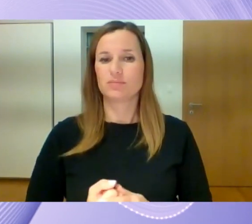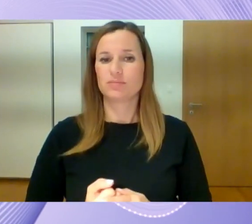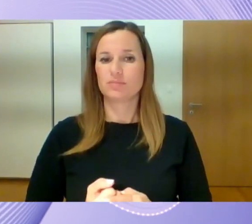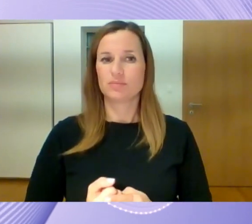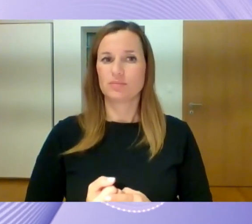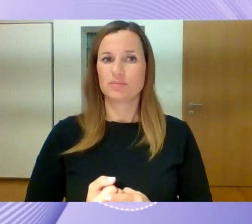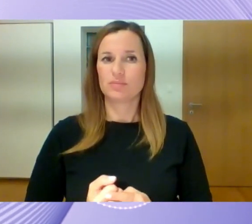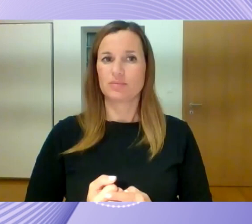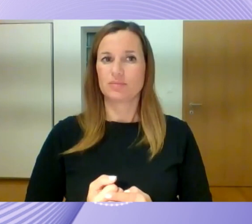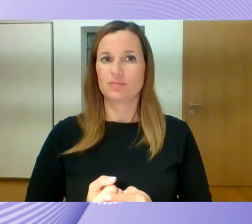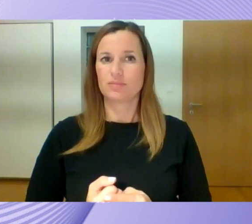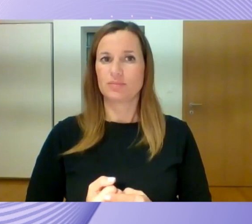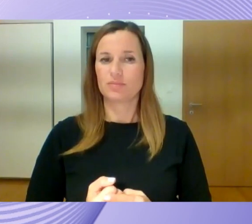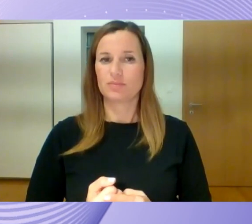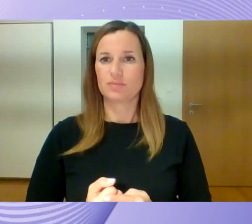Takole.